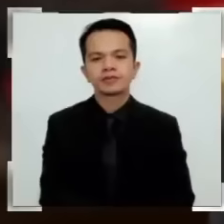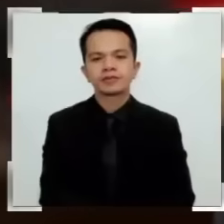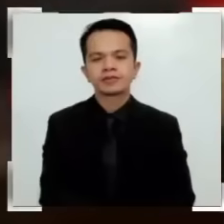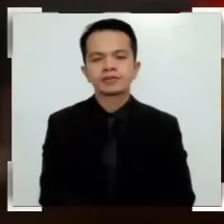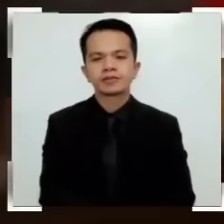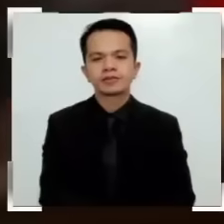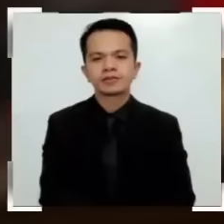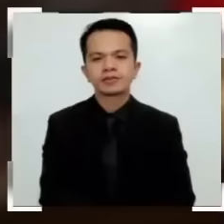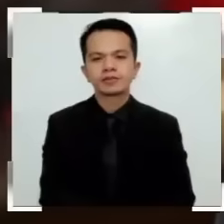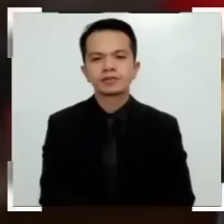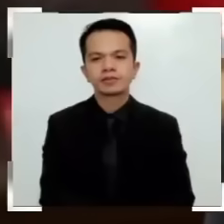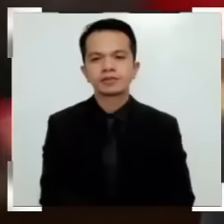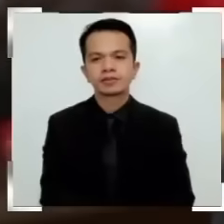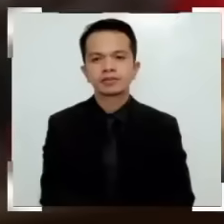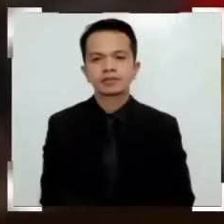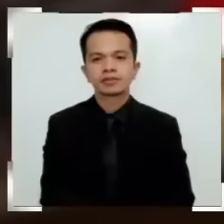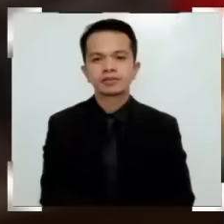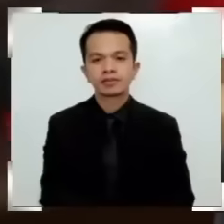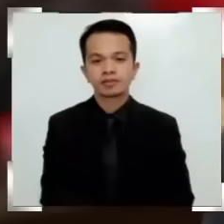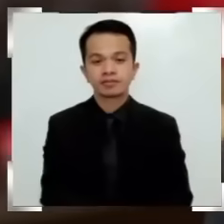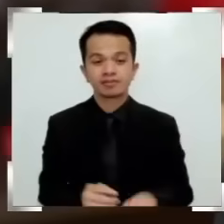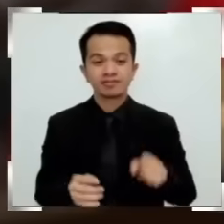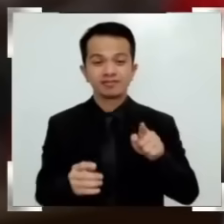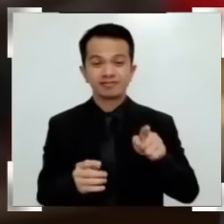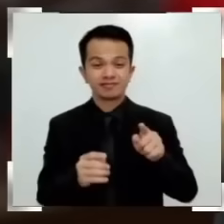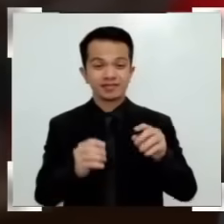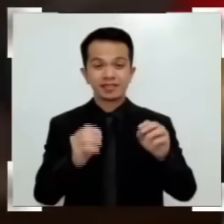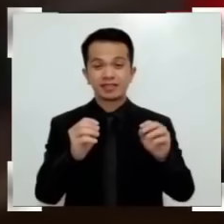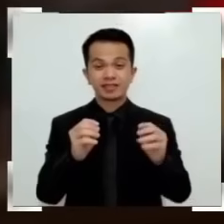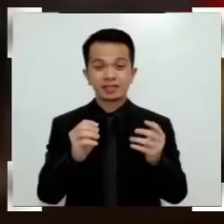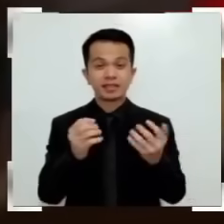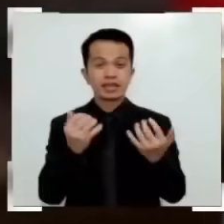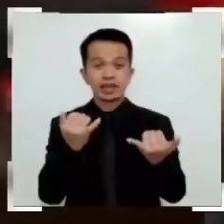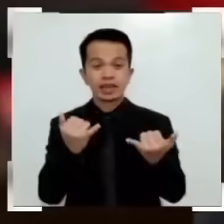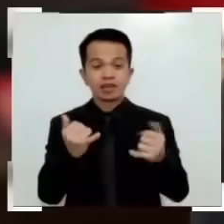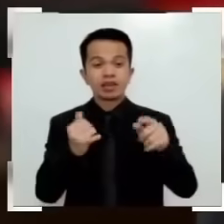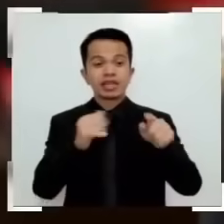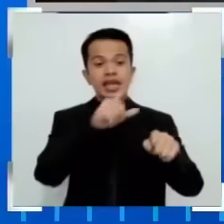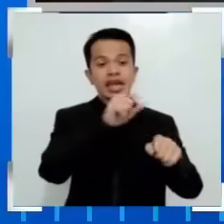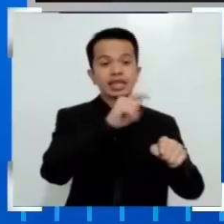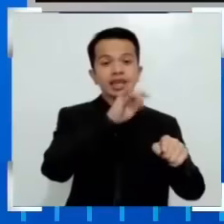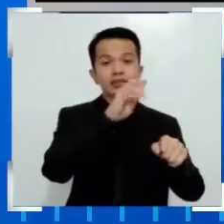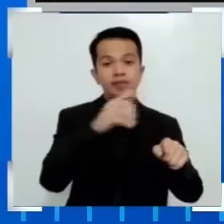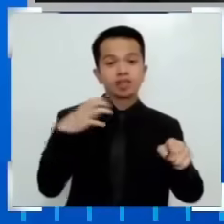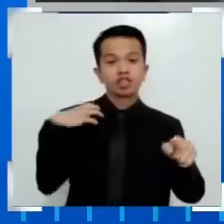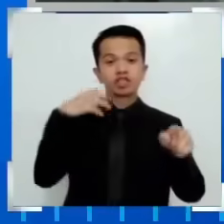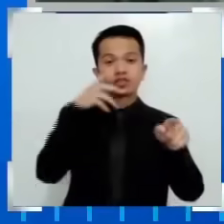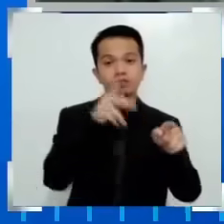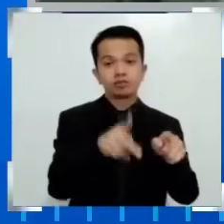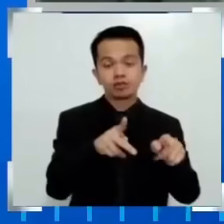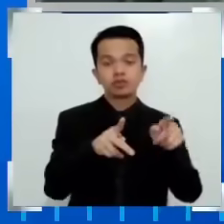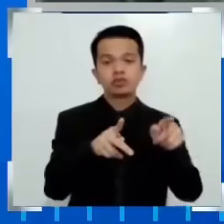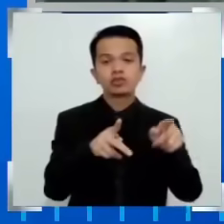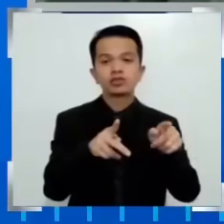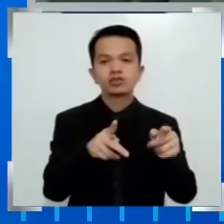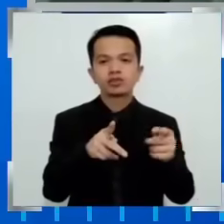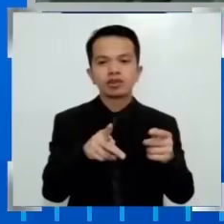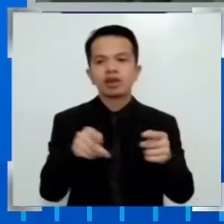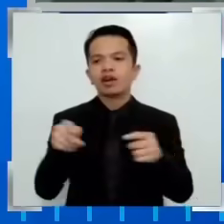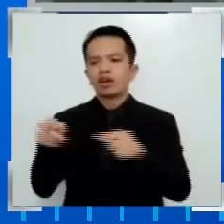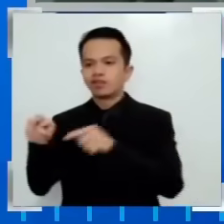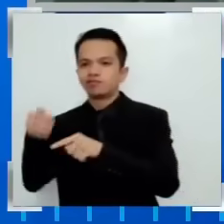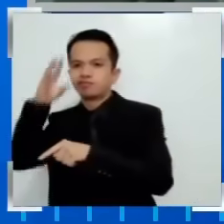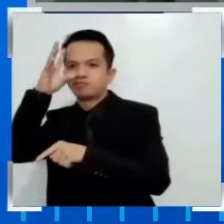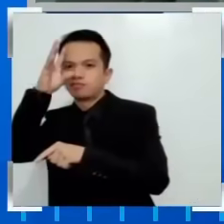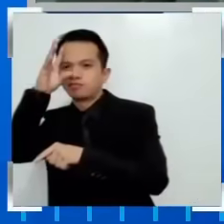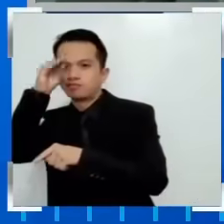Habang wala sa bahay ng kanyang angkan sa Dagupan City, si LTFRB Chairman Teofilo Guadis III, pinasok ito ng 10